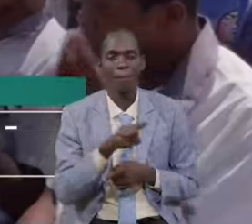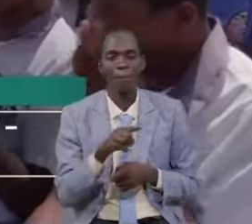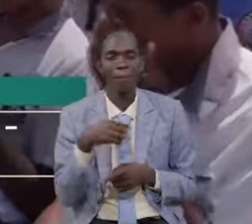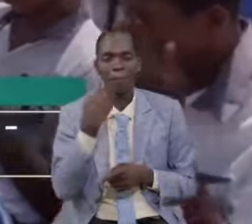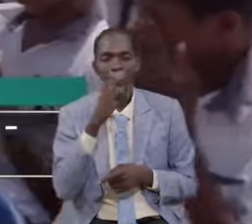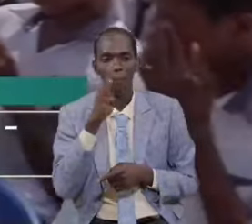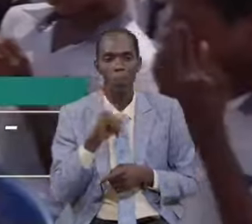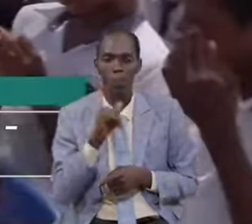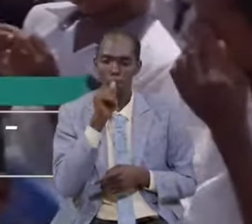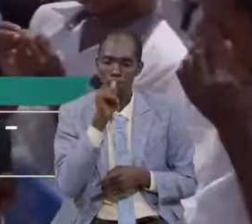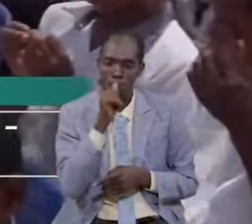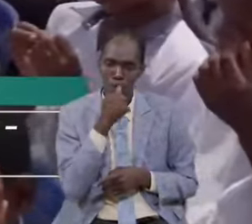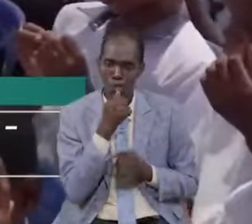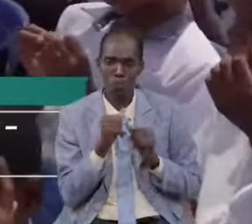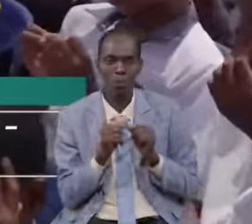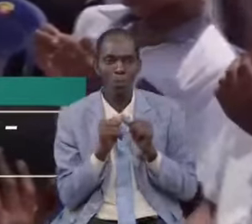Qui, par